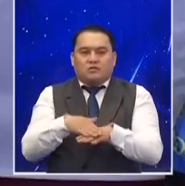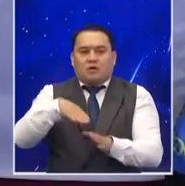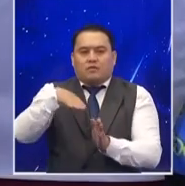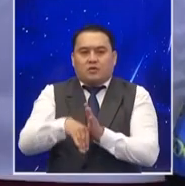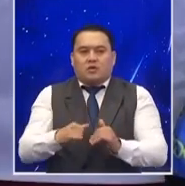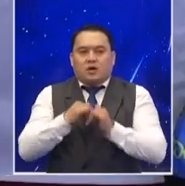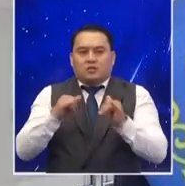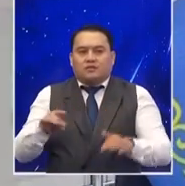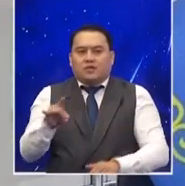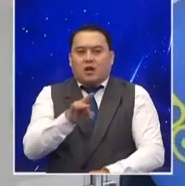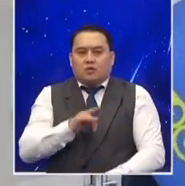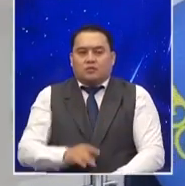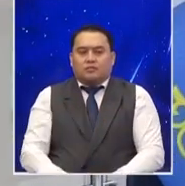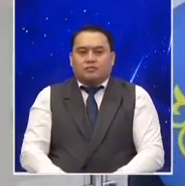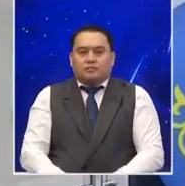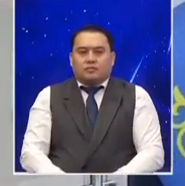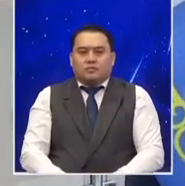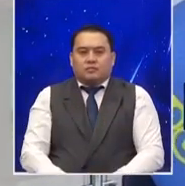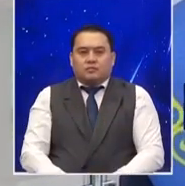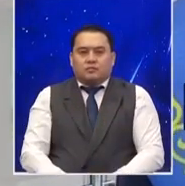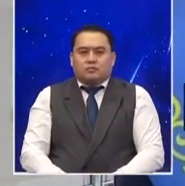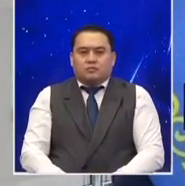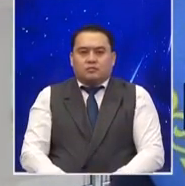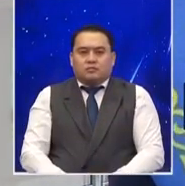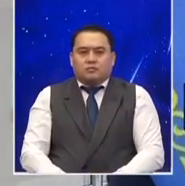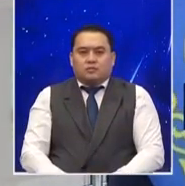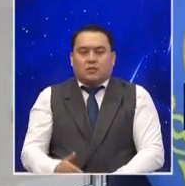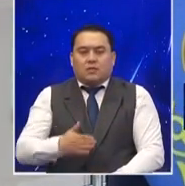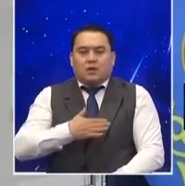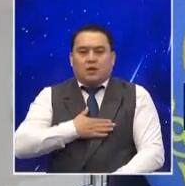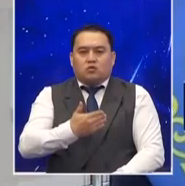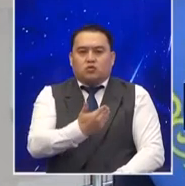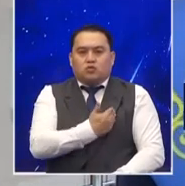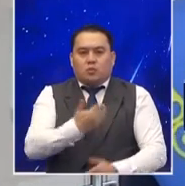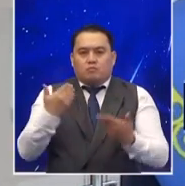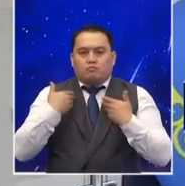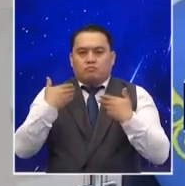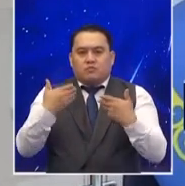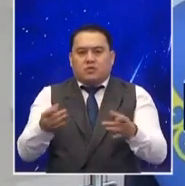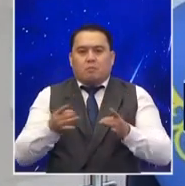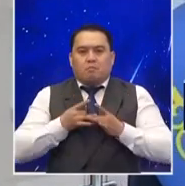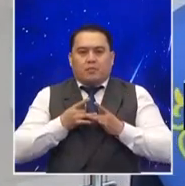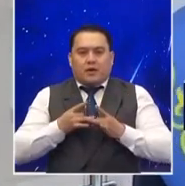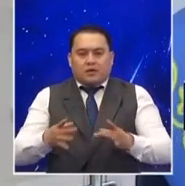развитие Алакольского района. Во-первых, разрешите всех поздравить с таким прекрасным праздником. Я сам работал в